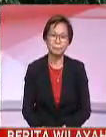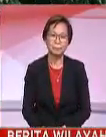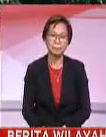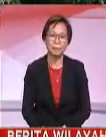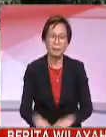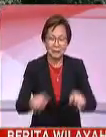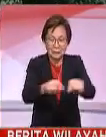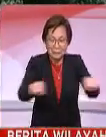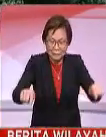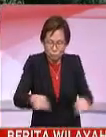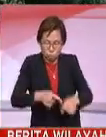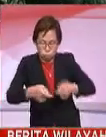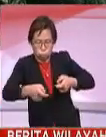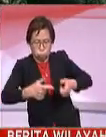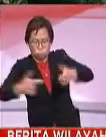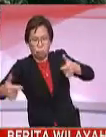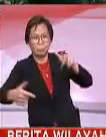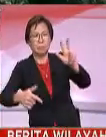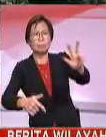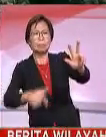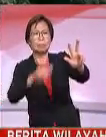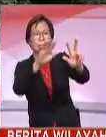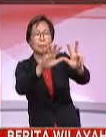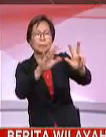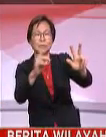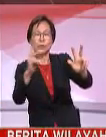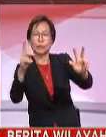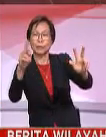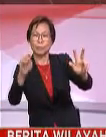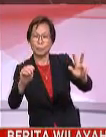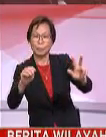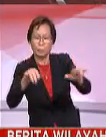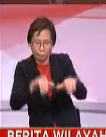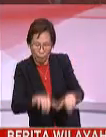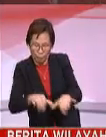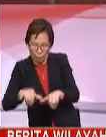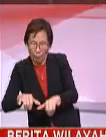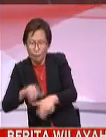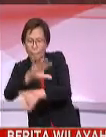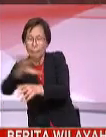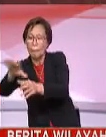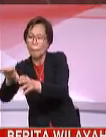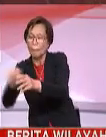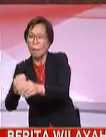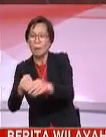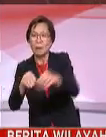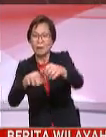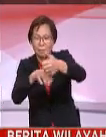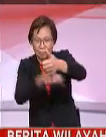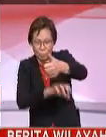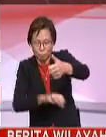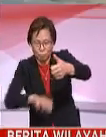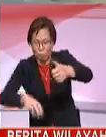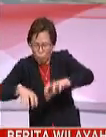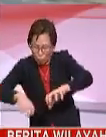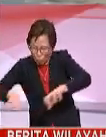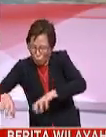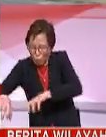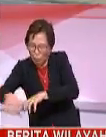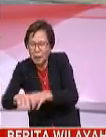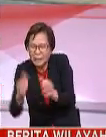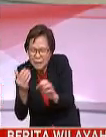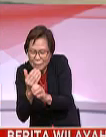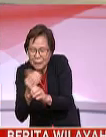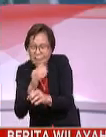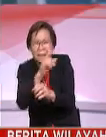Dengan kawasan pentadbiran seluas 351 km persegi merangkumi sub daerah dan pekan-pekan kecil